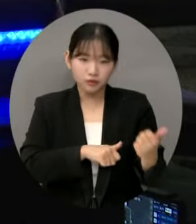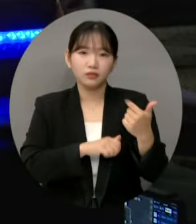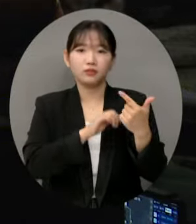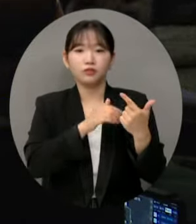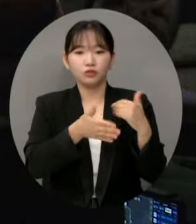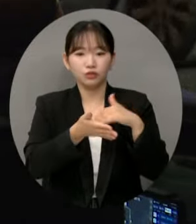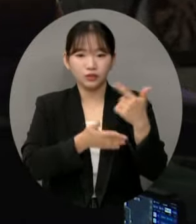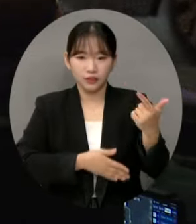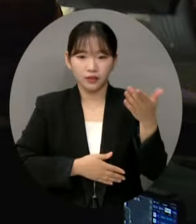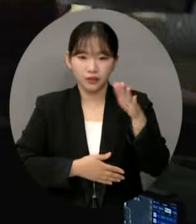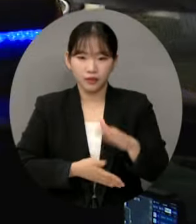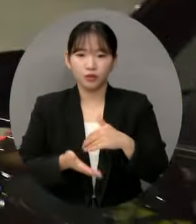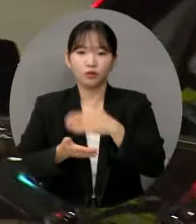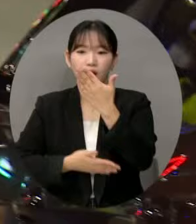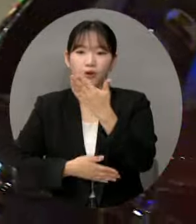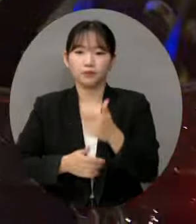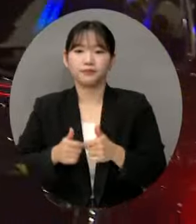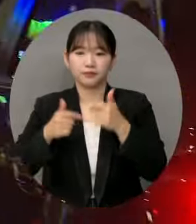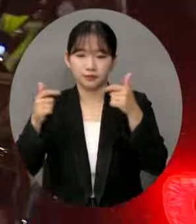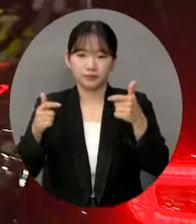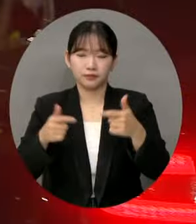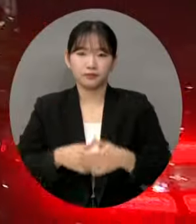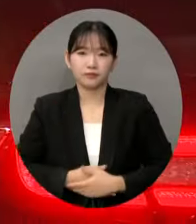건에서 아홉 건으로 늘었습니다